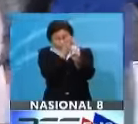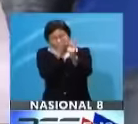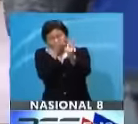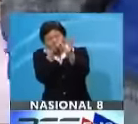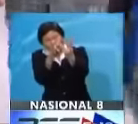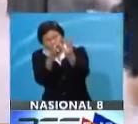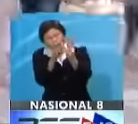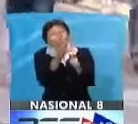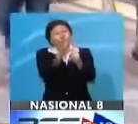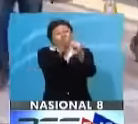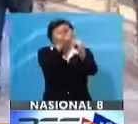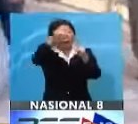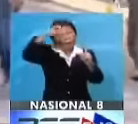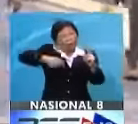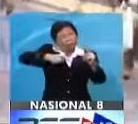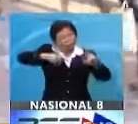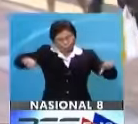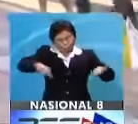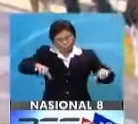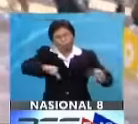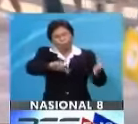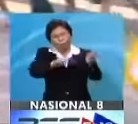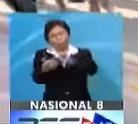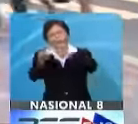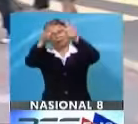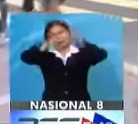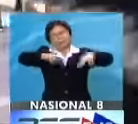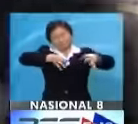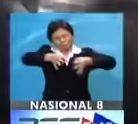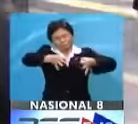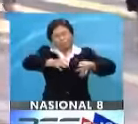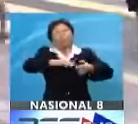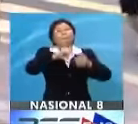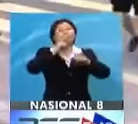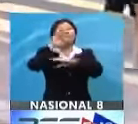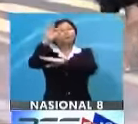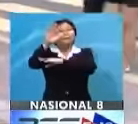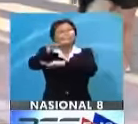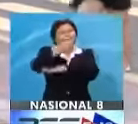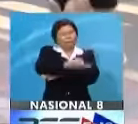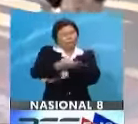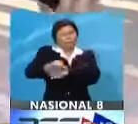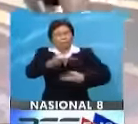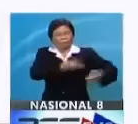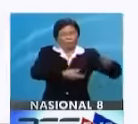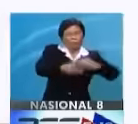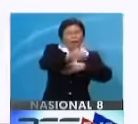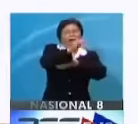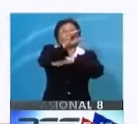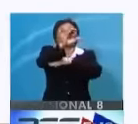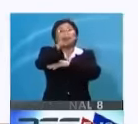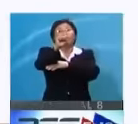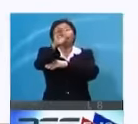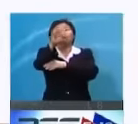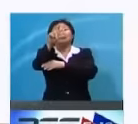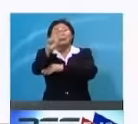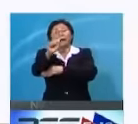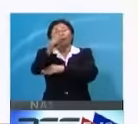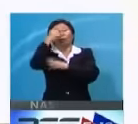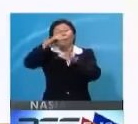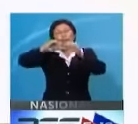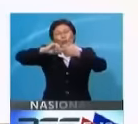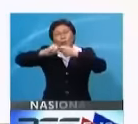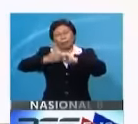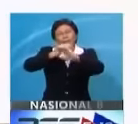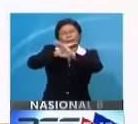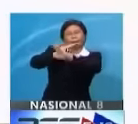sasaran-sasaran keutamaan yang harus dilaksanakan oleh ASEAN. Antaranya perjanjian fasiliti perdagangan ASEAN AFTA untuk menangani